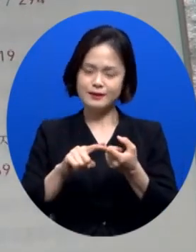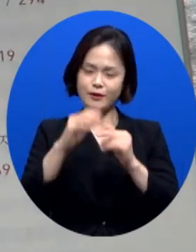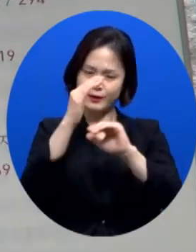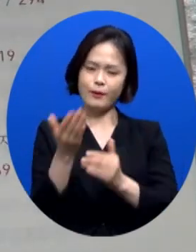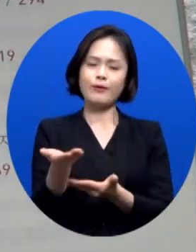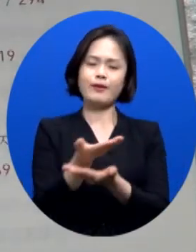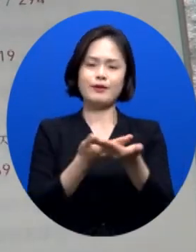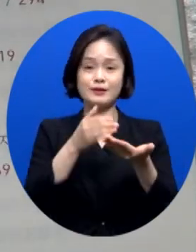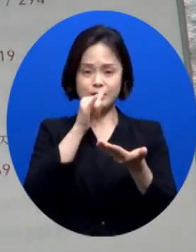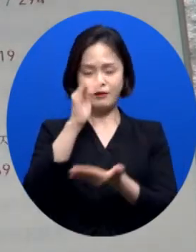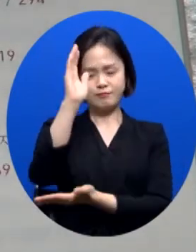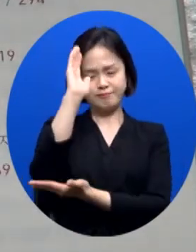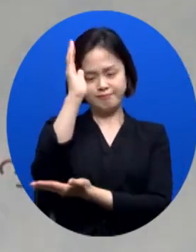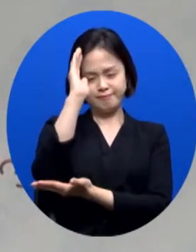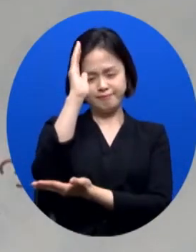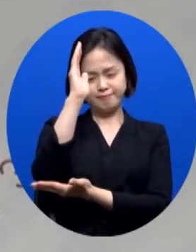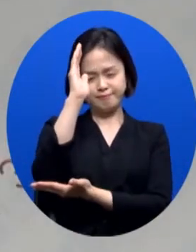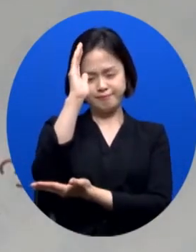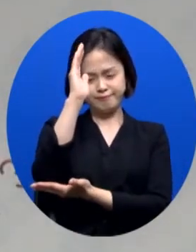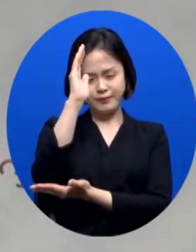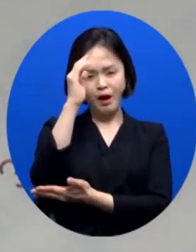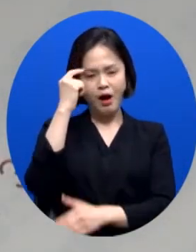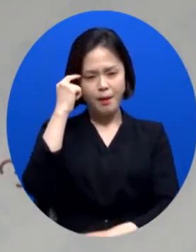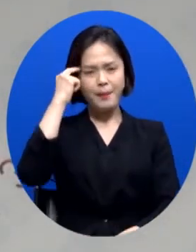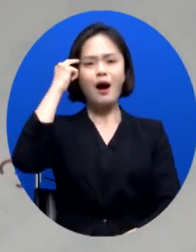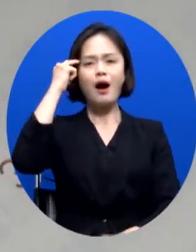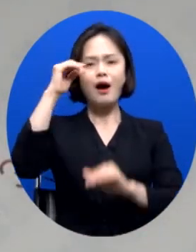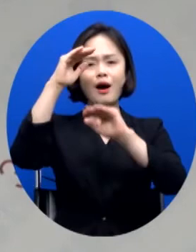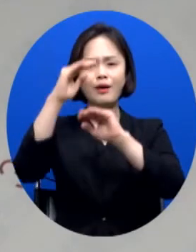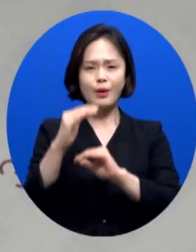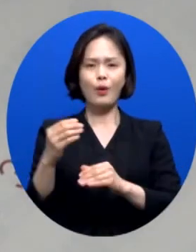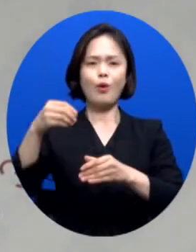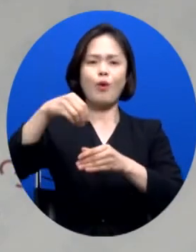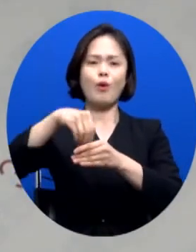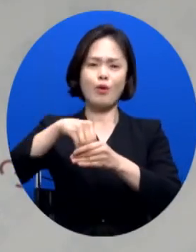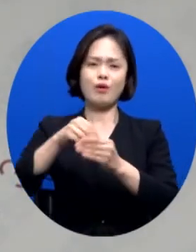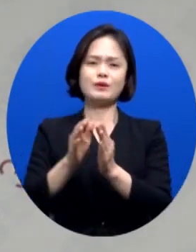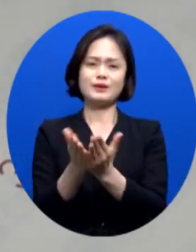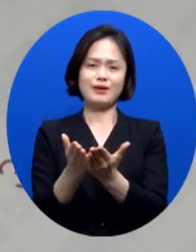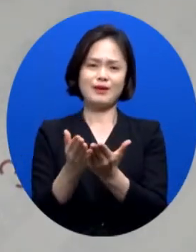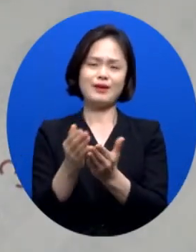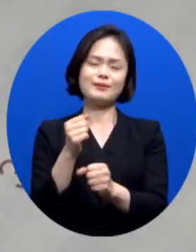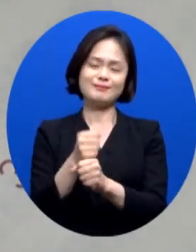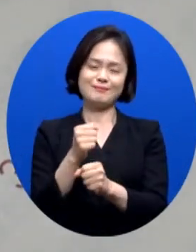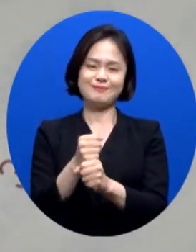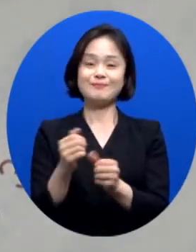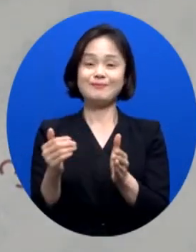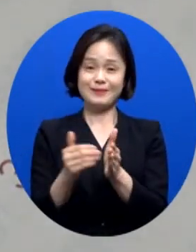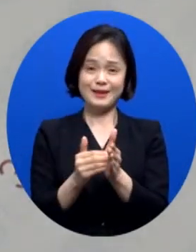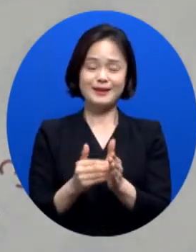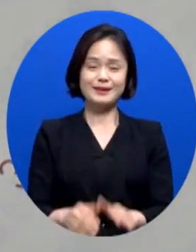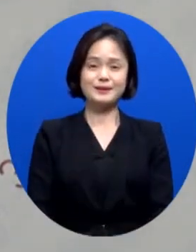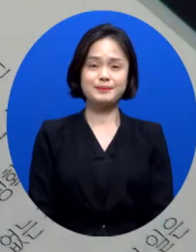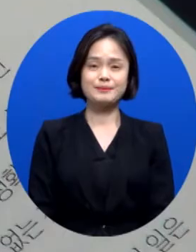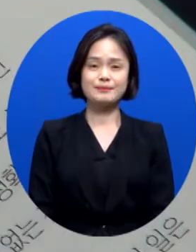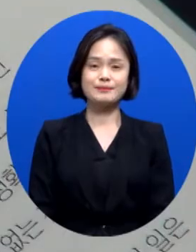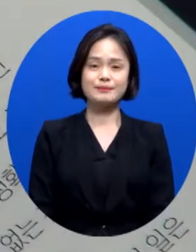강연을 통해 목회 과정에서 얻은 깨달음을 전한 박 목사. 그간의 내용을 정리해 책으로